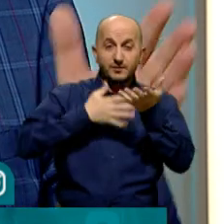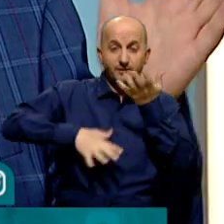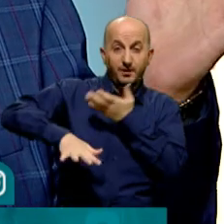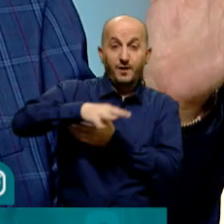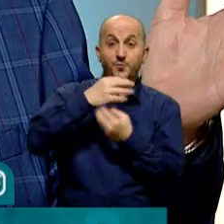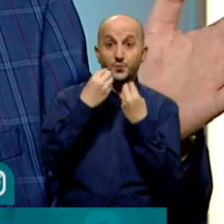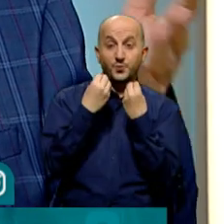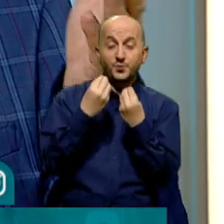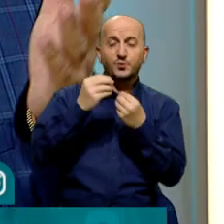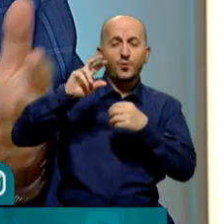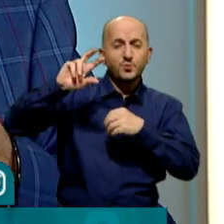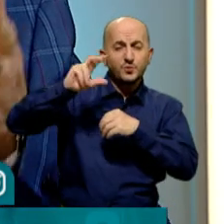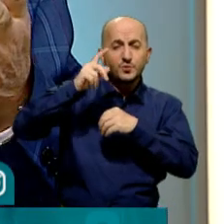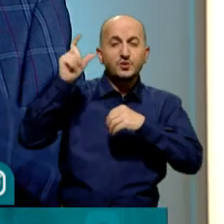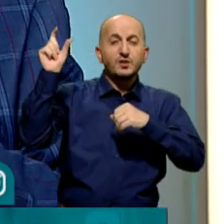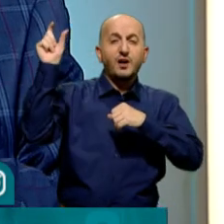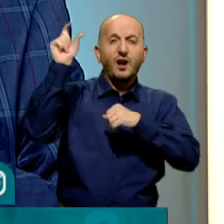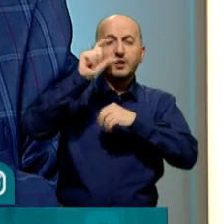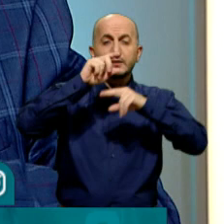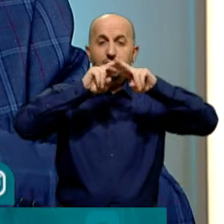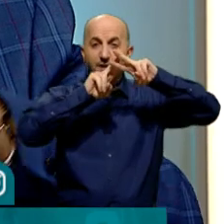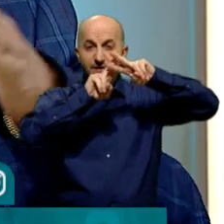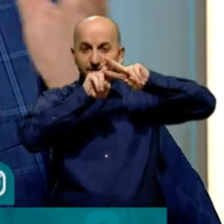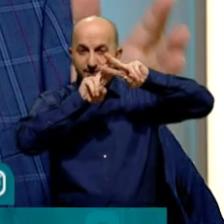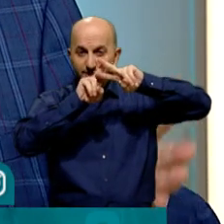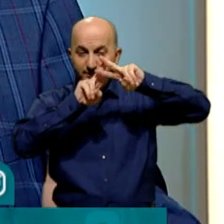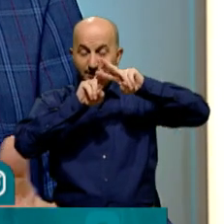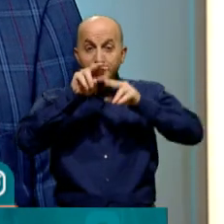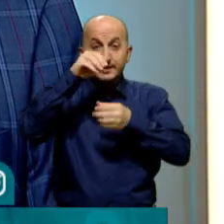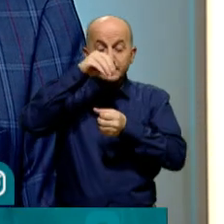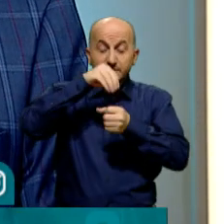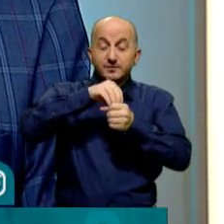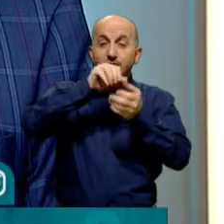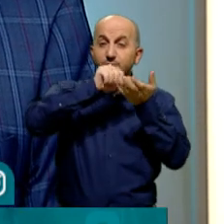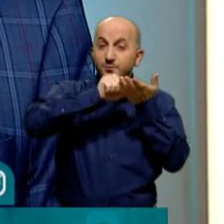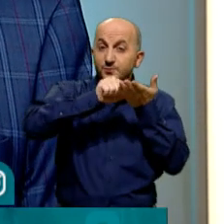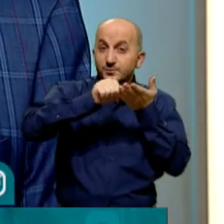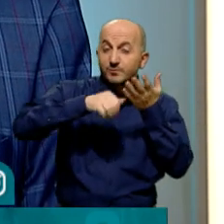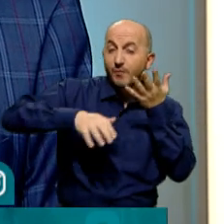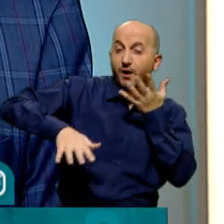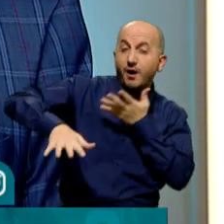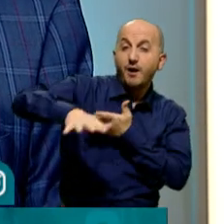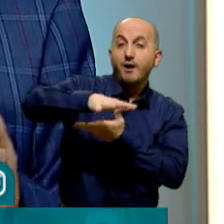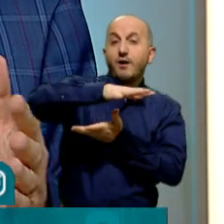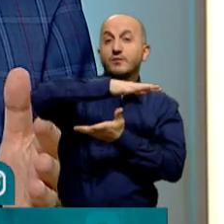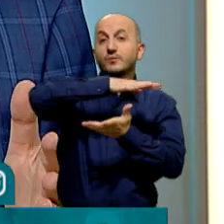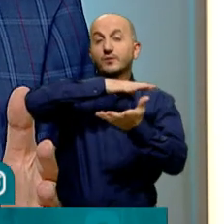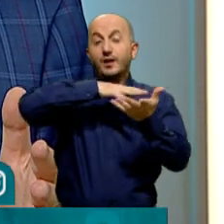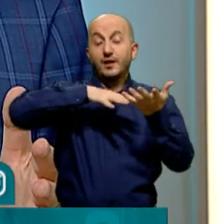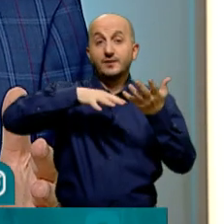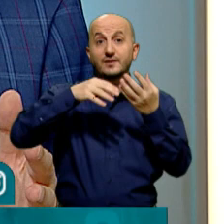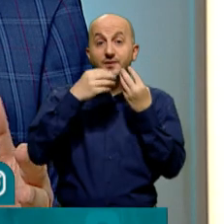ihtişamıyla, güneşiyle, ayıyla, yıldızlarıyla ve içindeki bütün mahlukatıyla